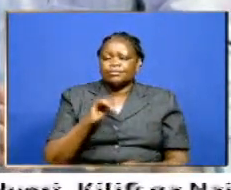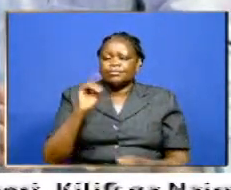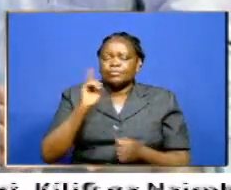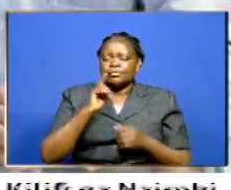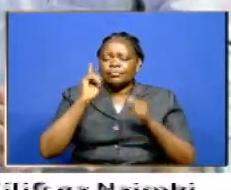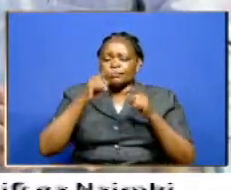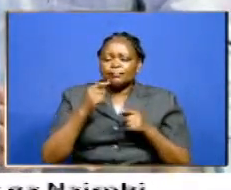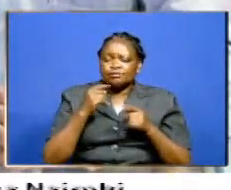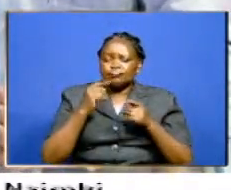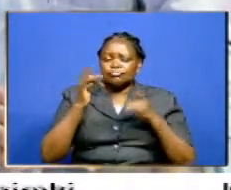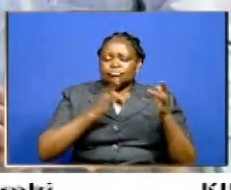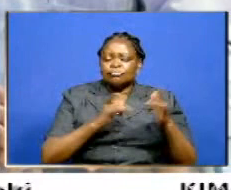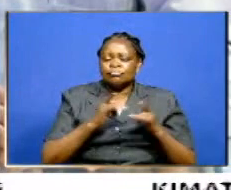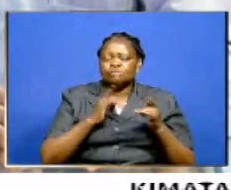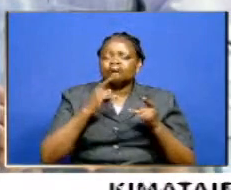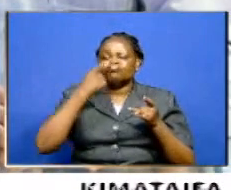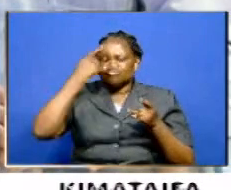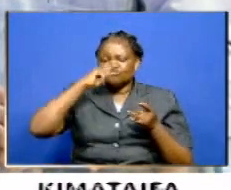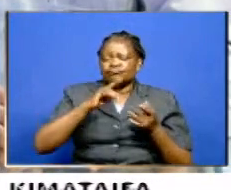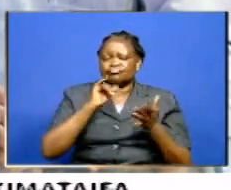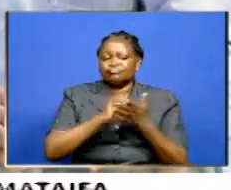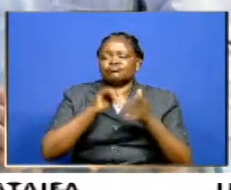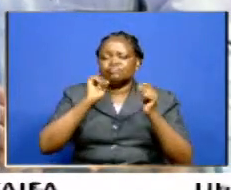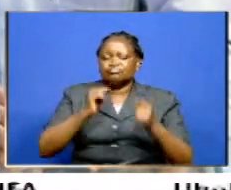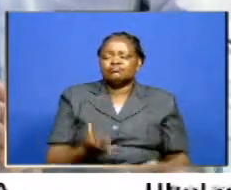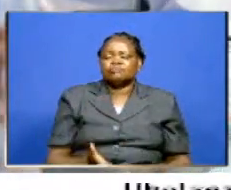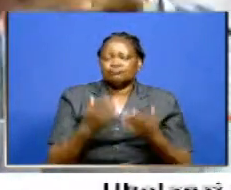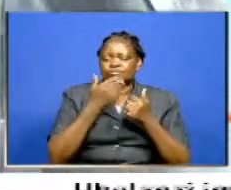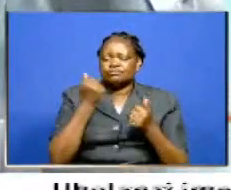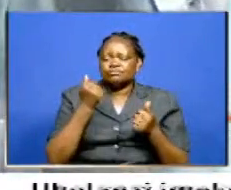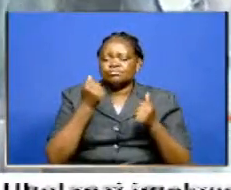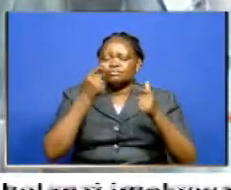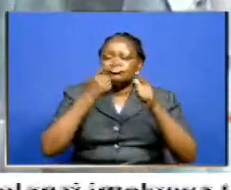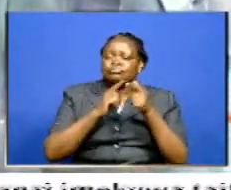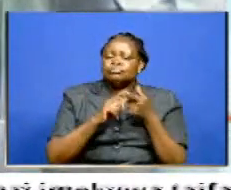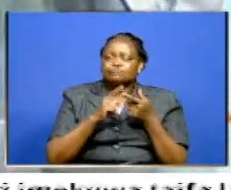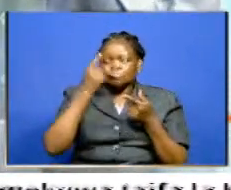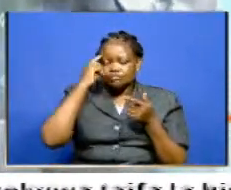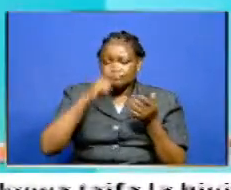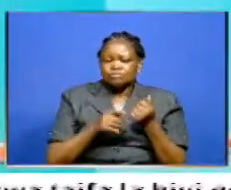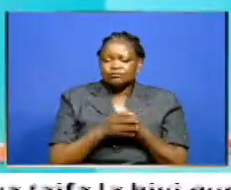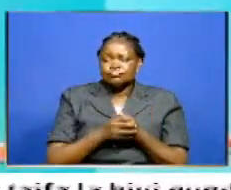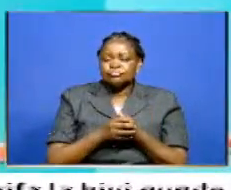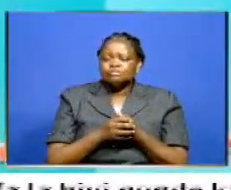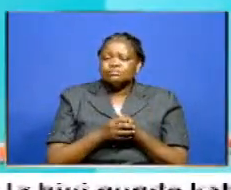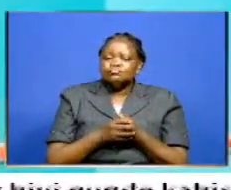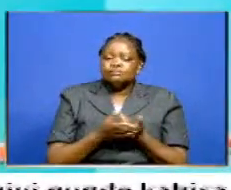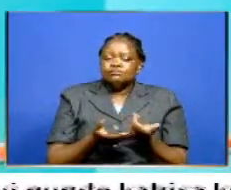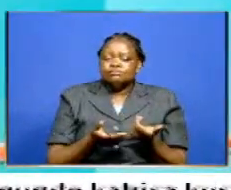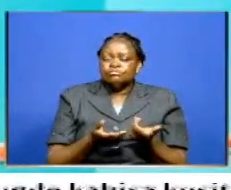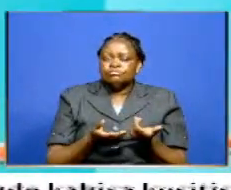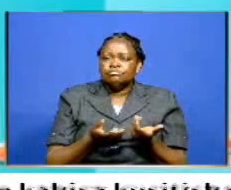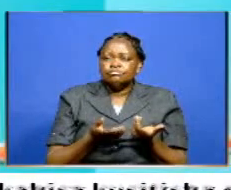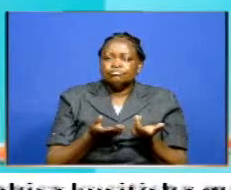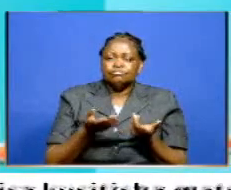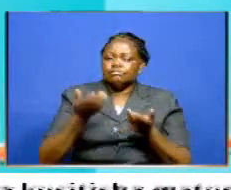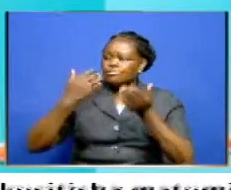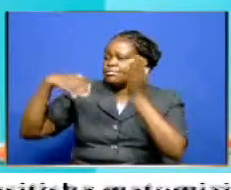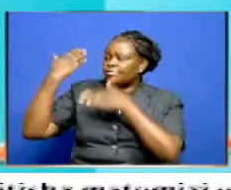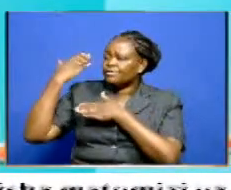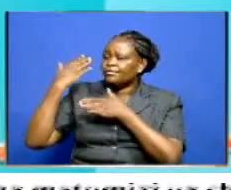ambazo nahisi zinafaa kuboreshwa kwa namna gani? Labda Kegoli, kitu cha kwanza ni issue ya